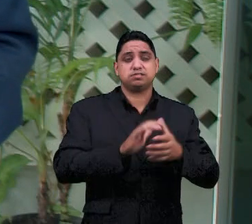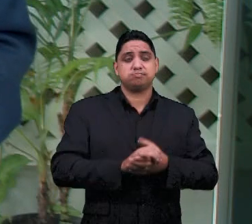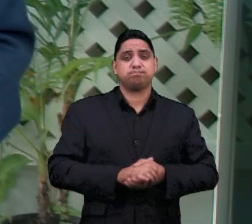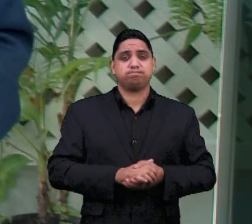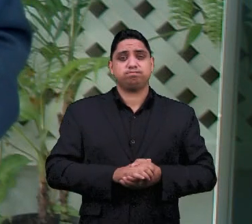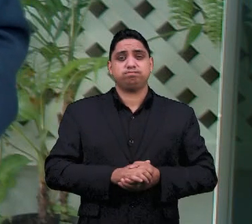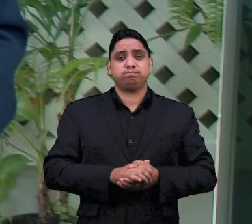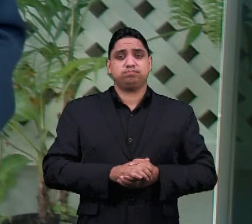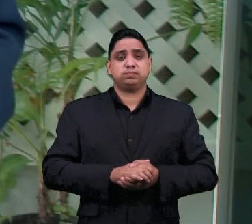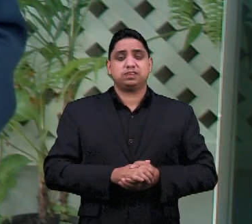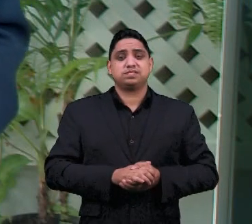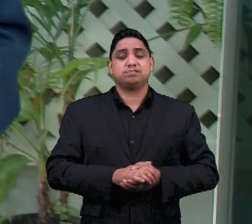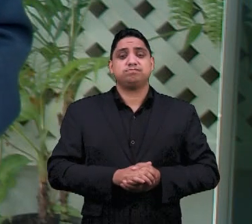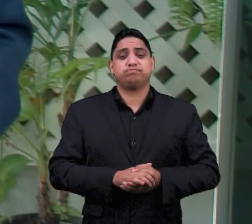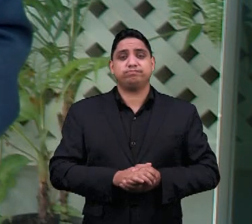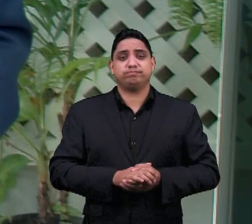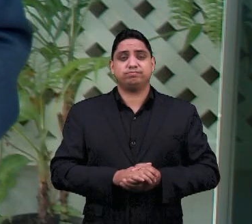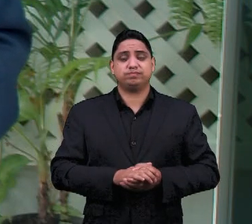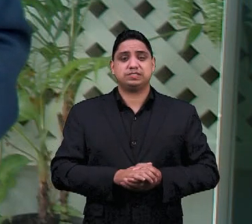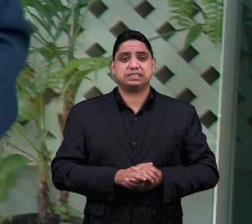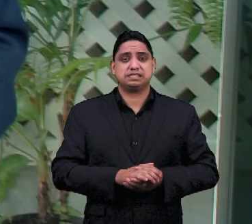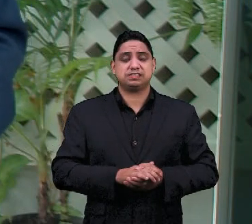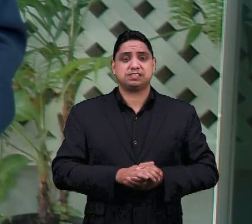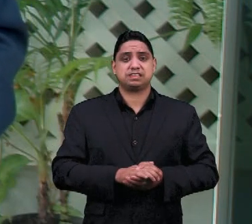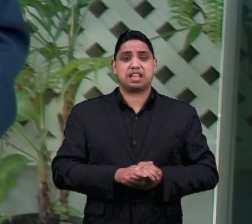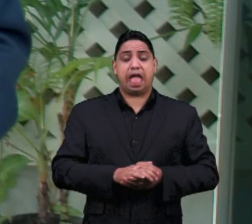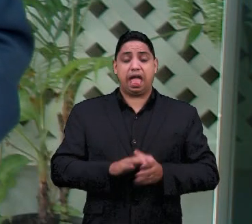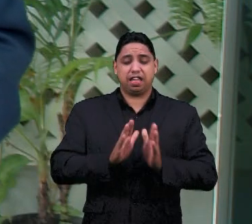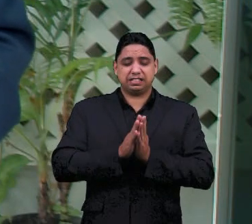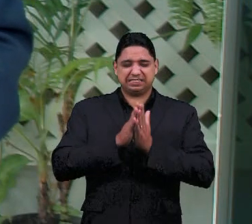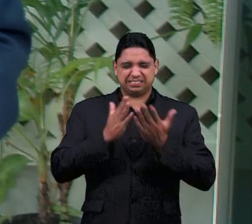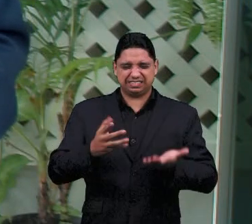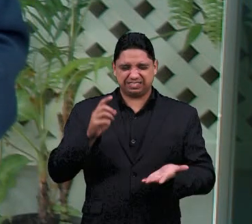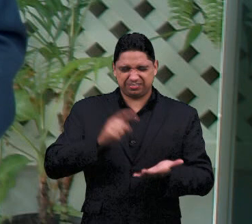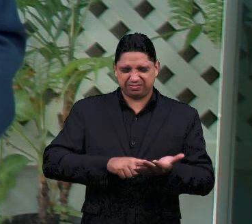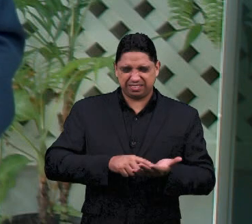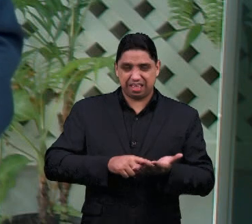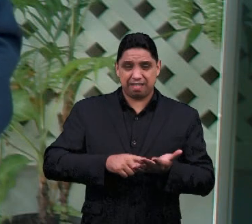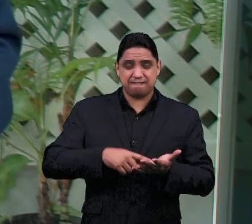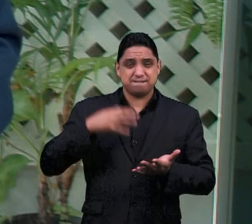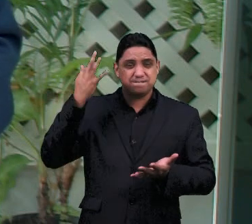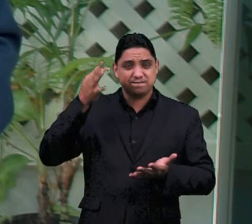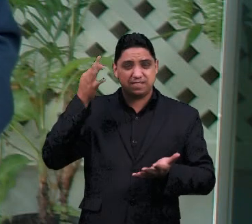dans les 5 minutes de prière, j'ai demandé une expérience d'évangélisation.